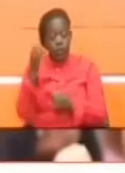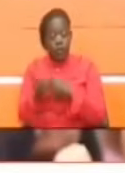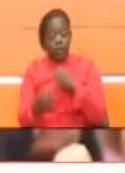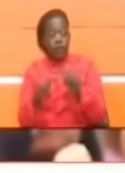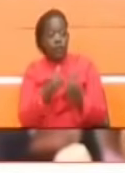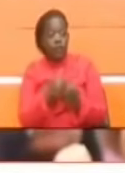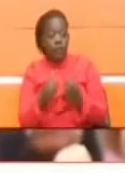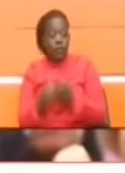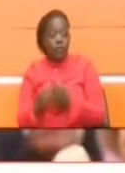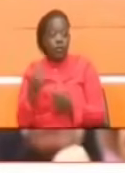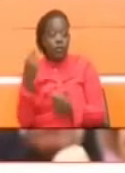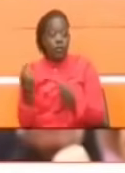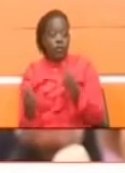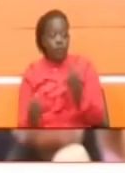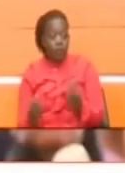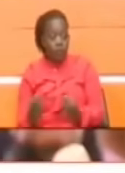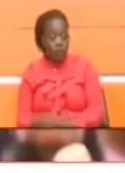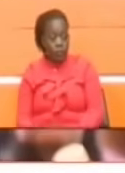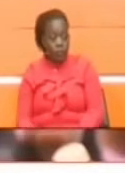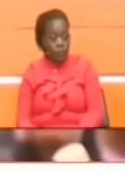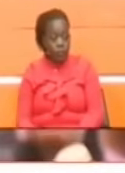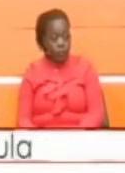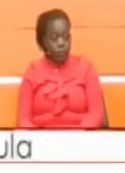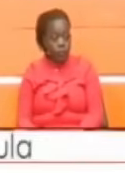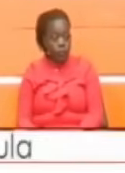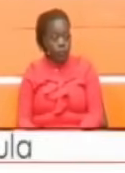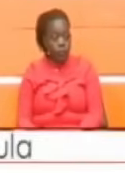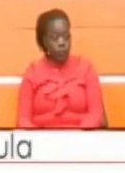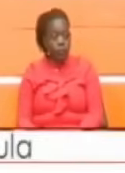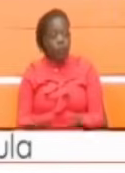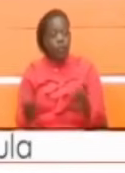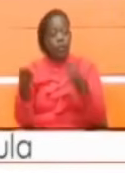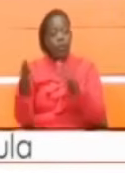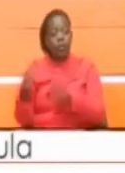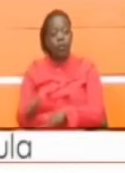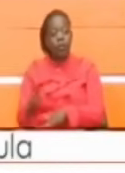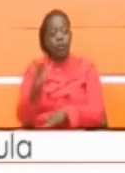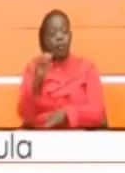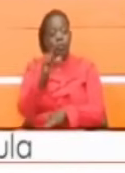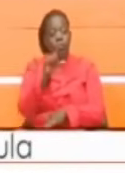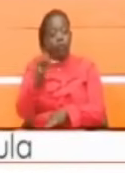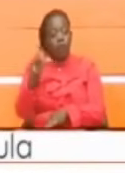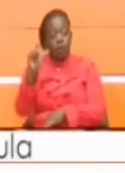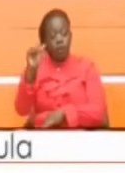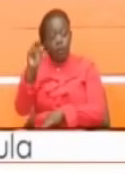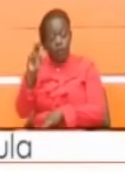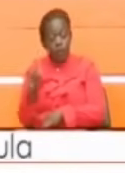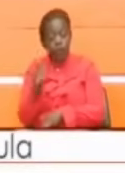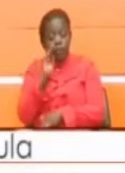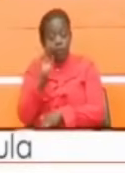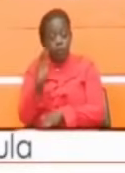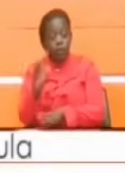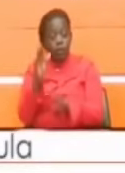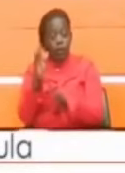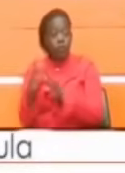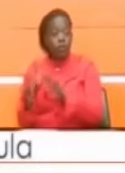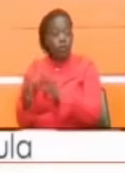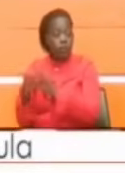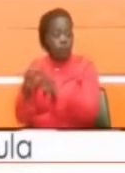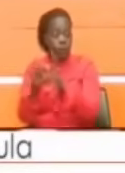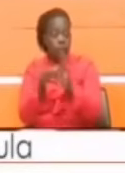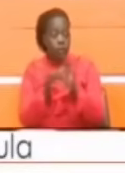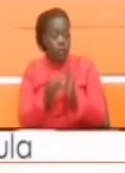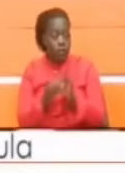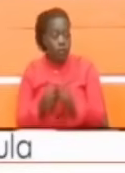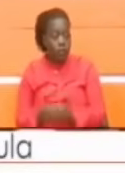okulwanagana okugenda kwa Allen kakubeere akabonero ak'okutabagana